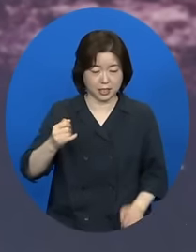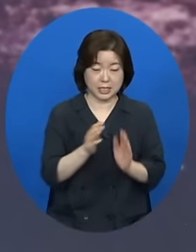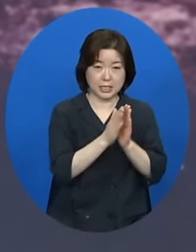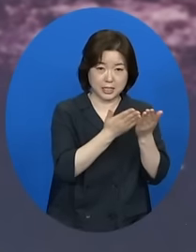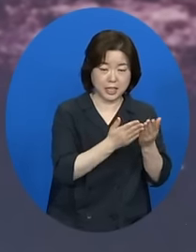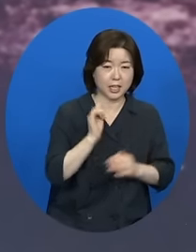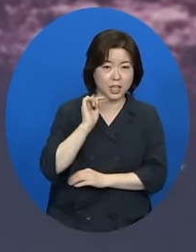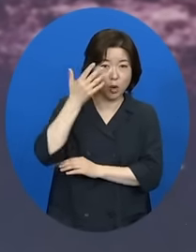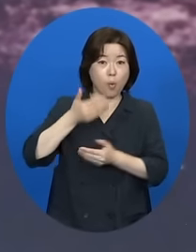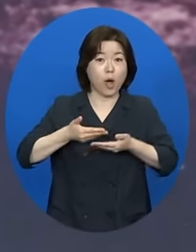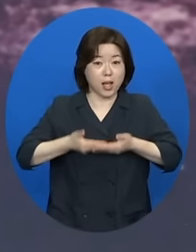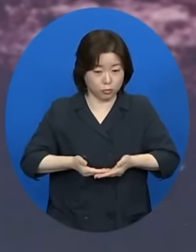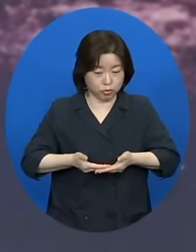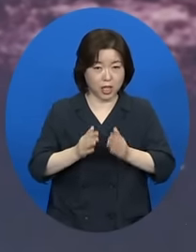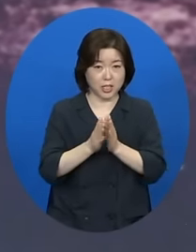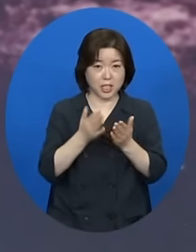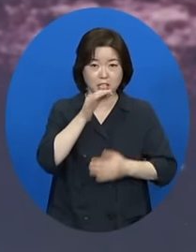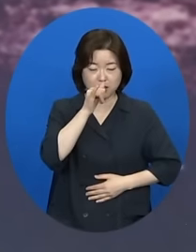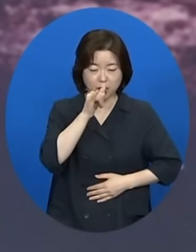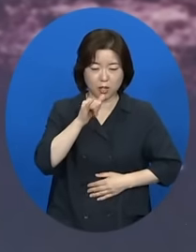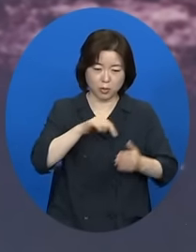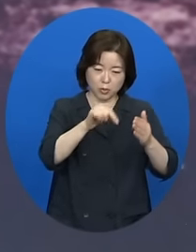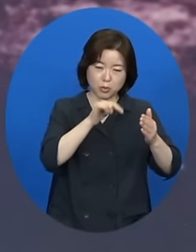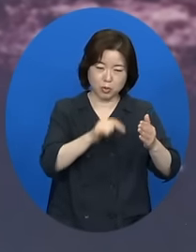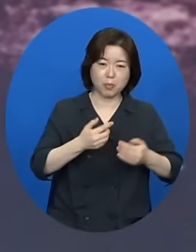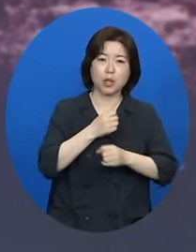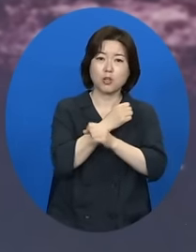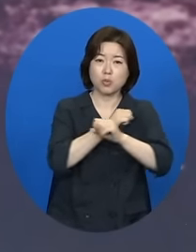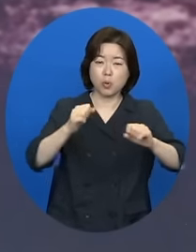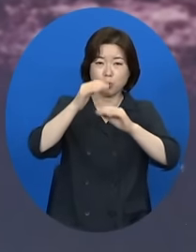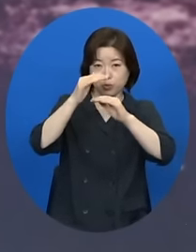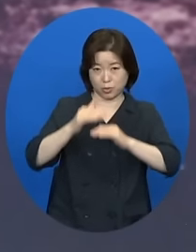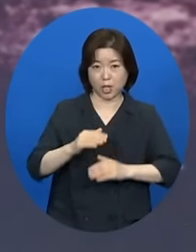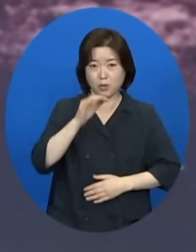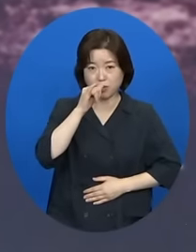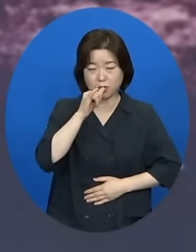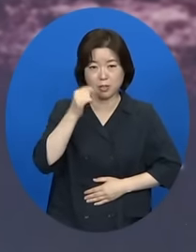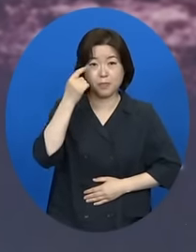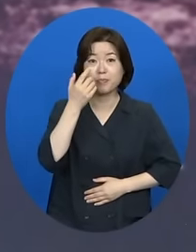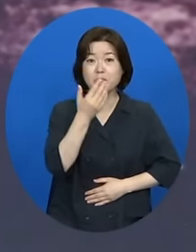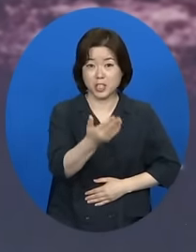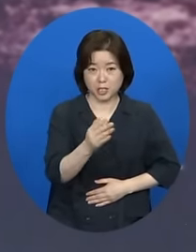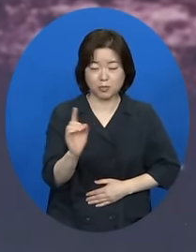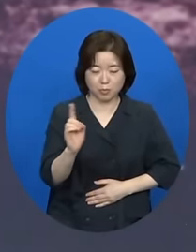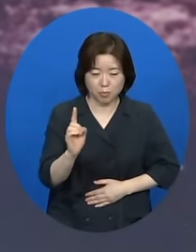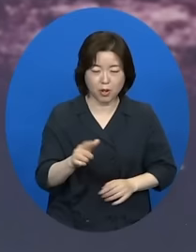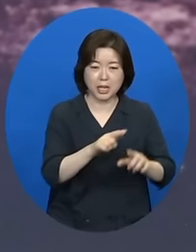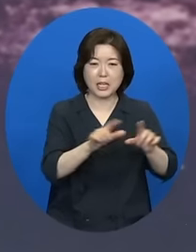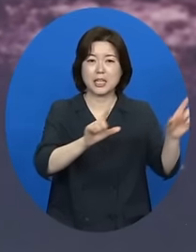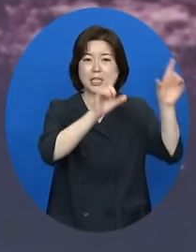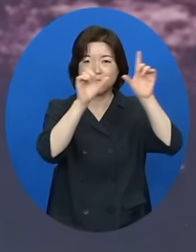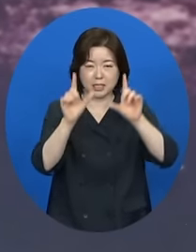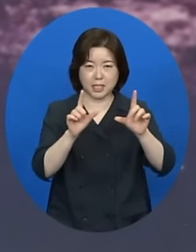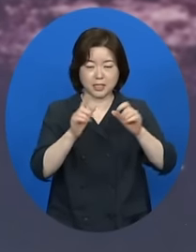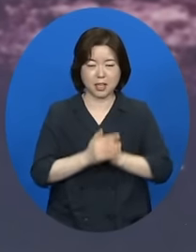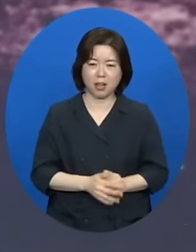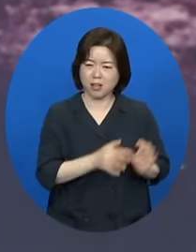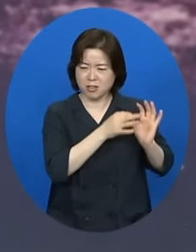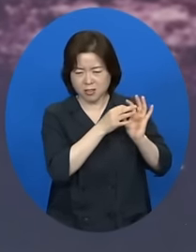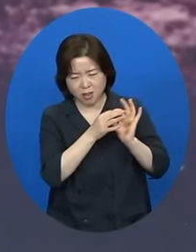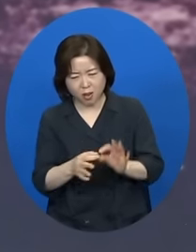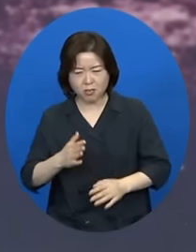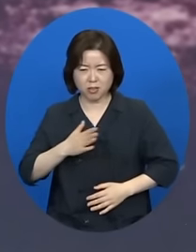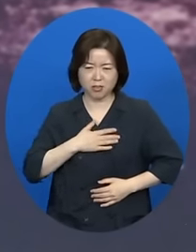거기에 보면 용서에 대한 내용이 나오는데 이런 질문이 나옵니다. 일상생활에서 아주 줄기차게